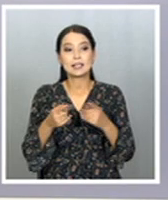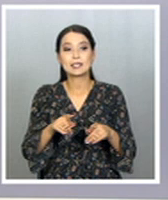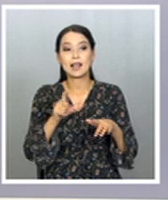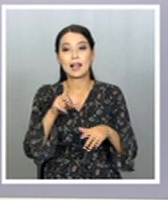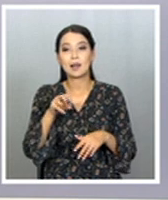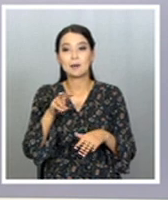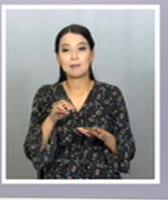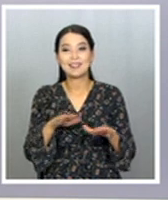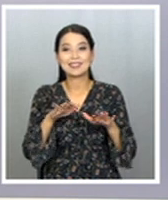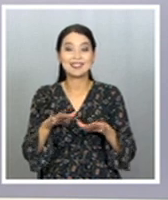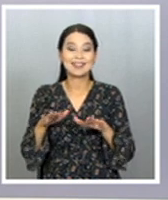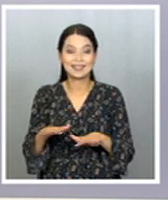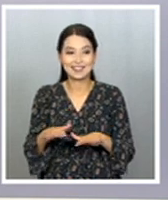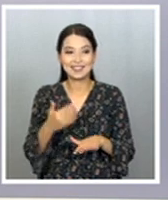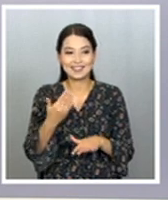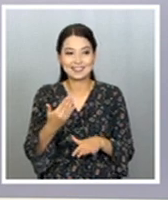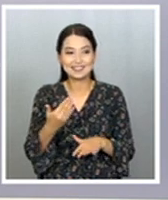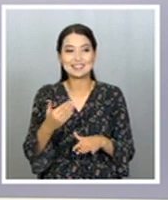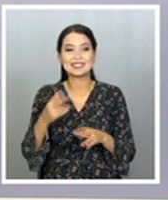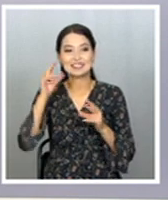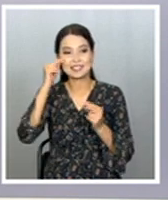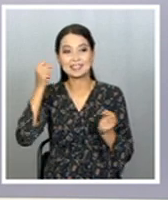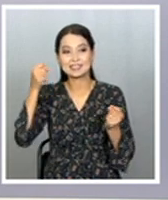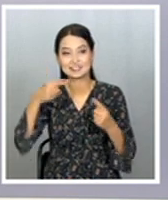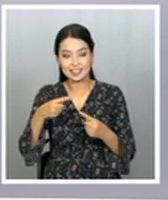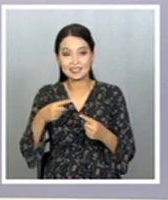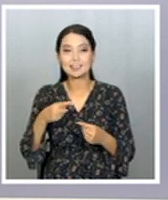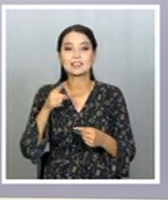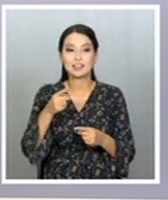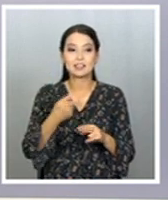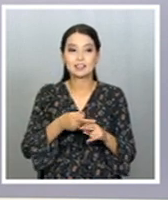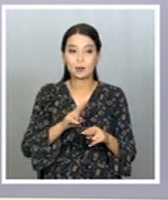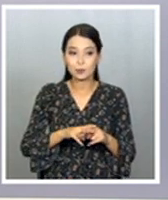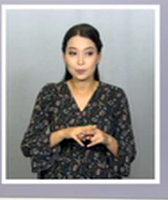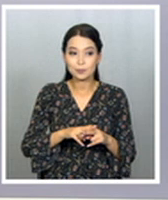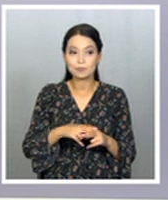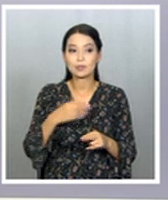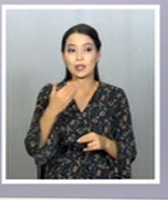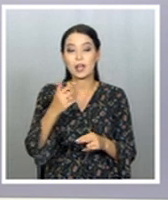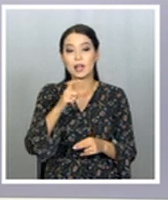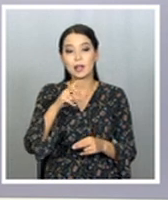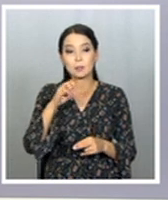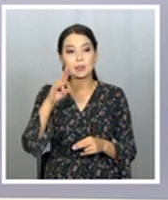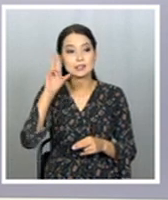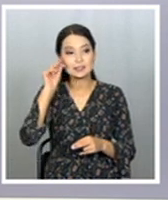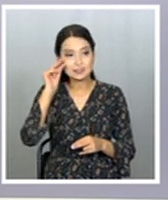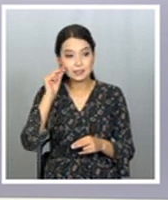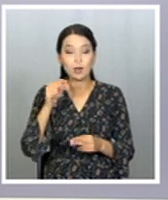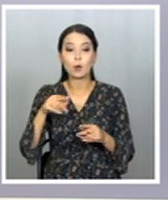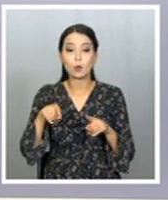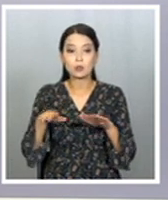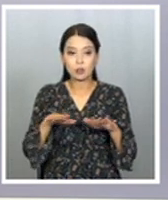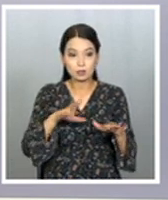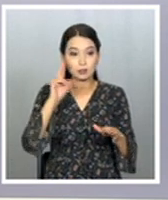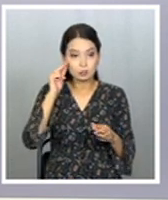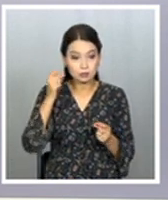реттілігі маңызды болса, онда тағы да бізде сұрақ туындайды. Элементтер орын санына сәйкес келе ме? Яғни